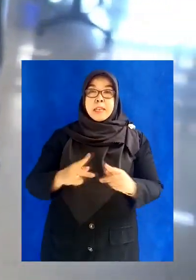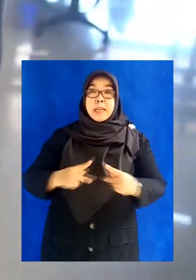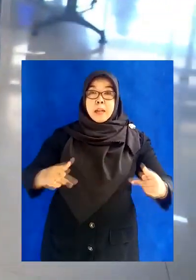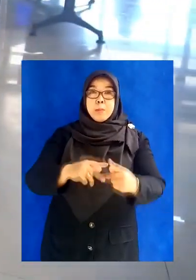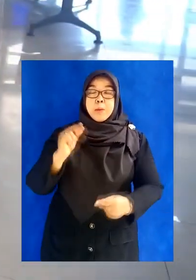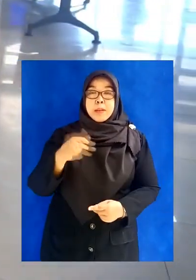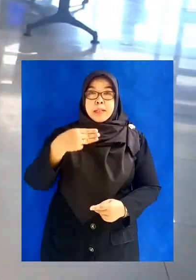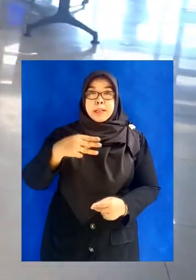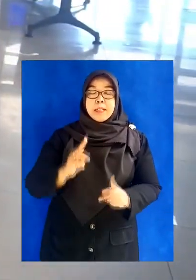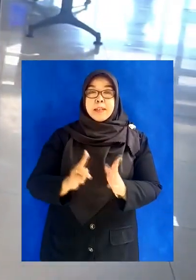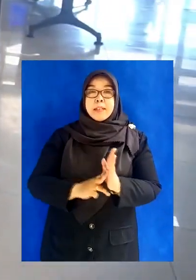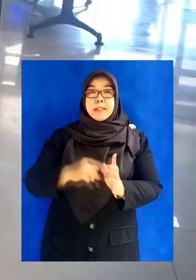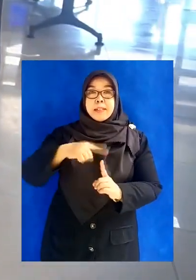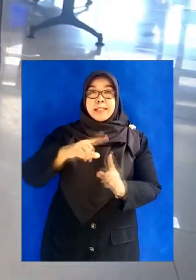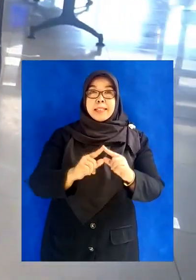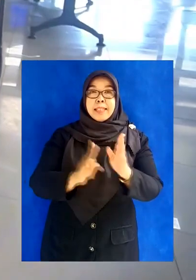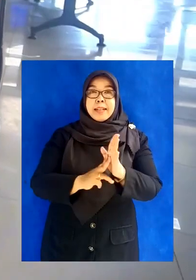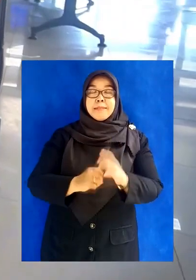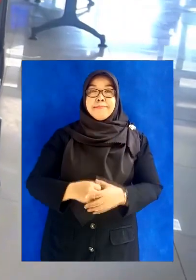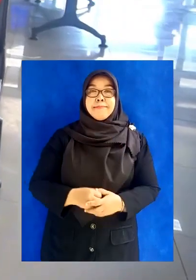untuk memudahkan kelompok rentan.